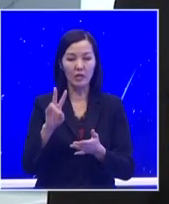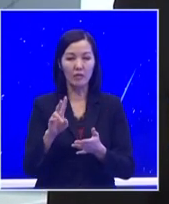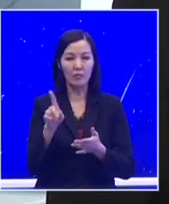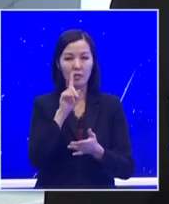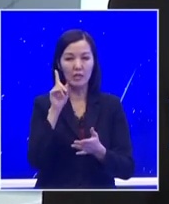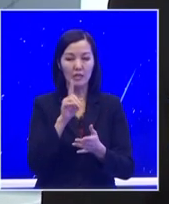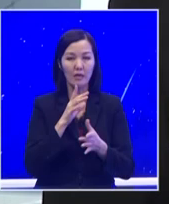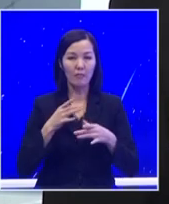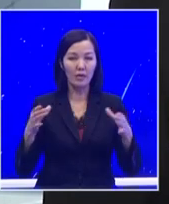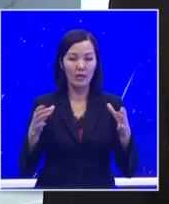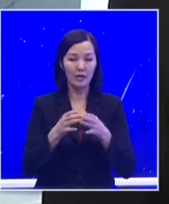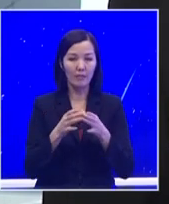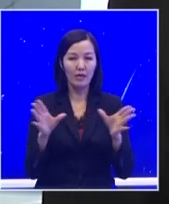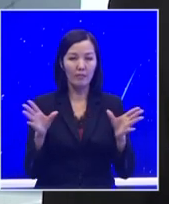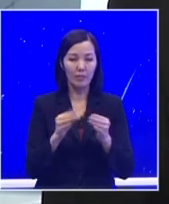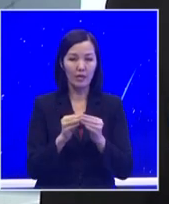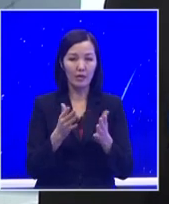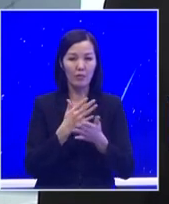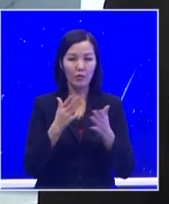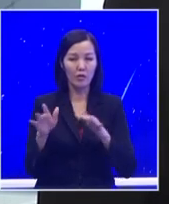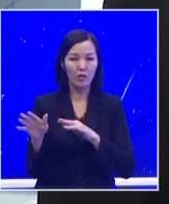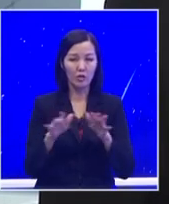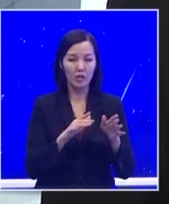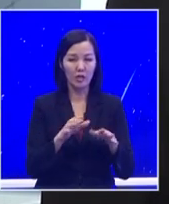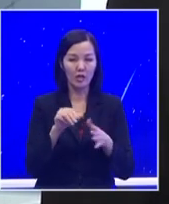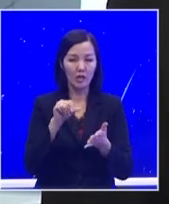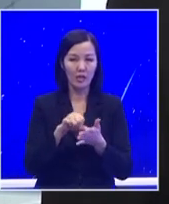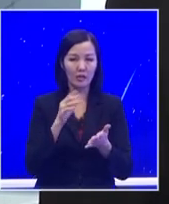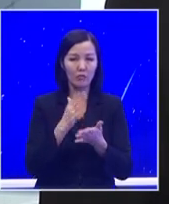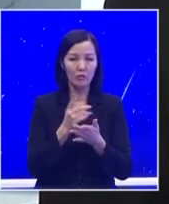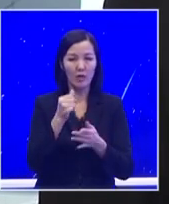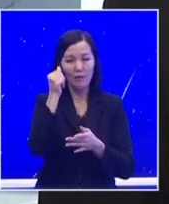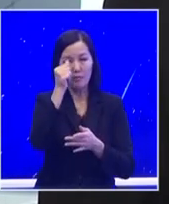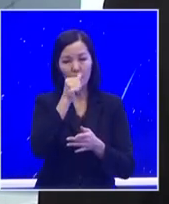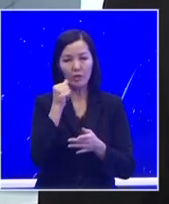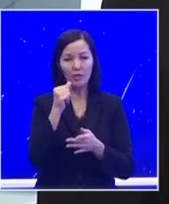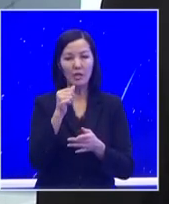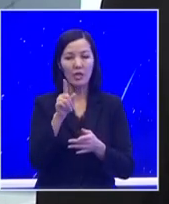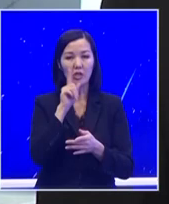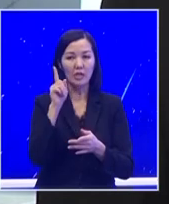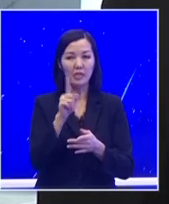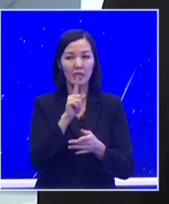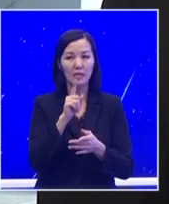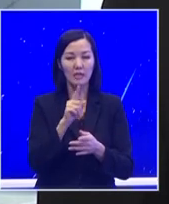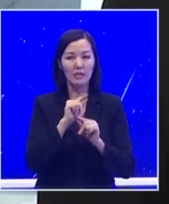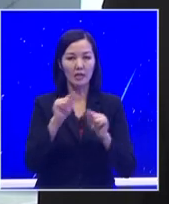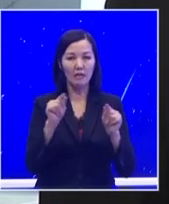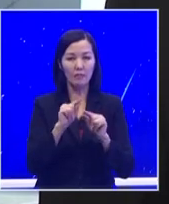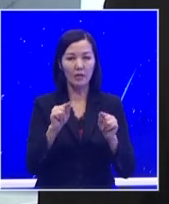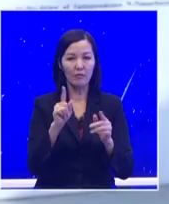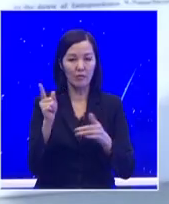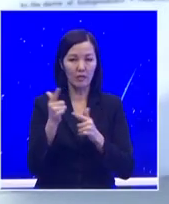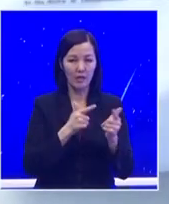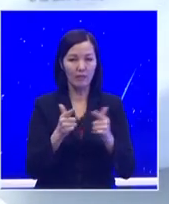жас болып біз осындай үлкен шараны қолдаймыз. Жыл бойында да біз жастардың атынан оны дәріптеп насихаттауға